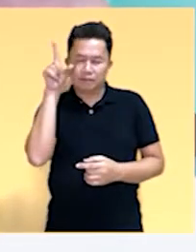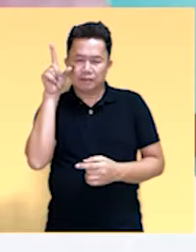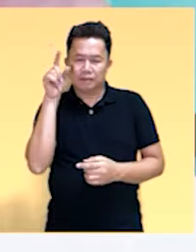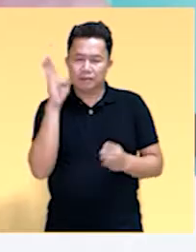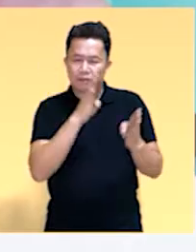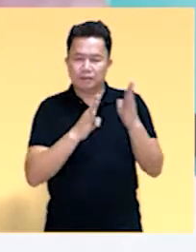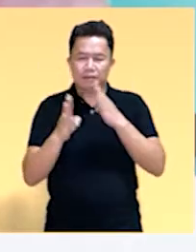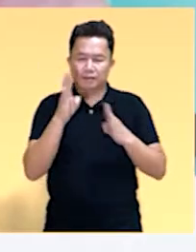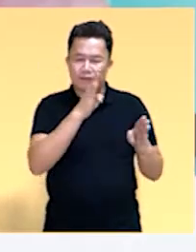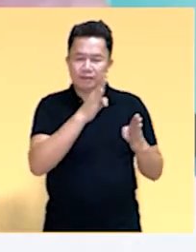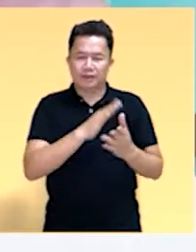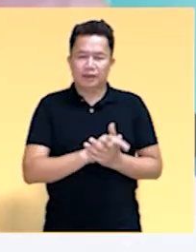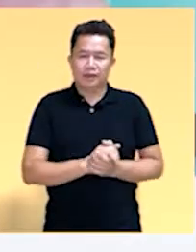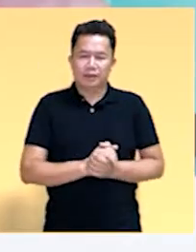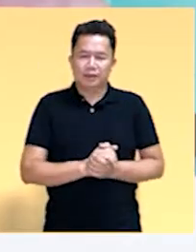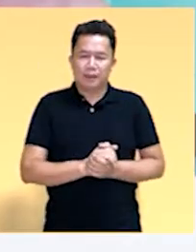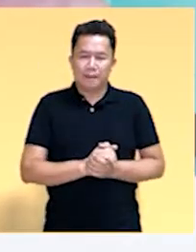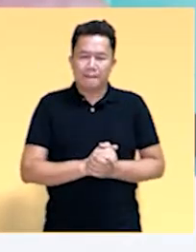Understand the problem.